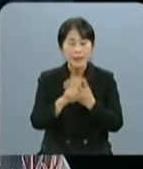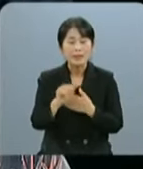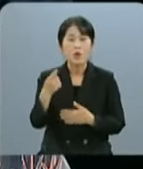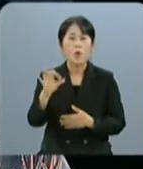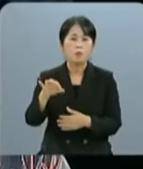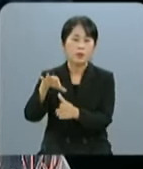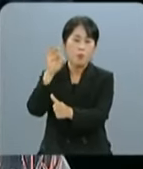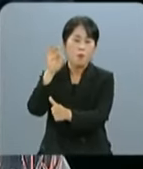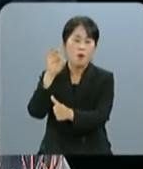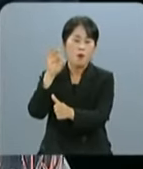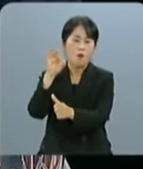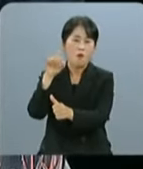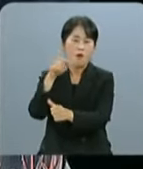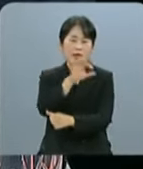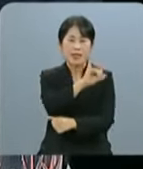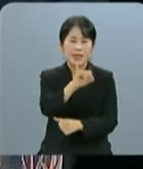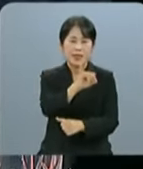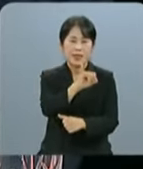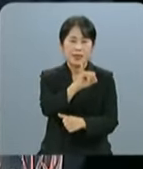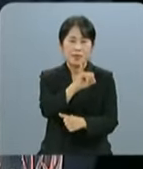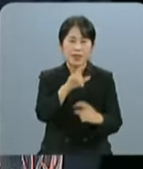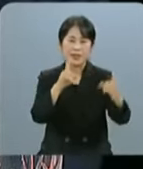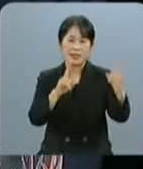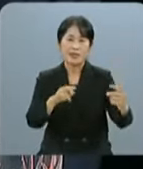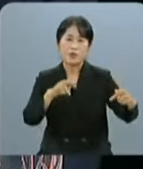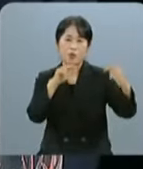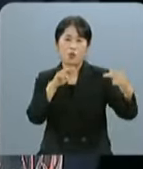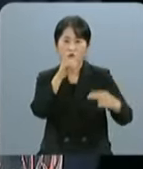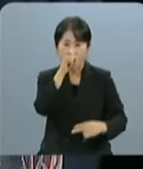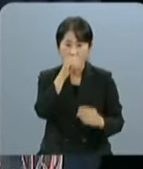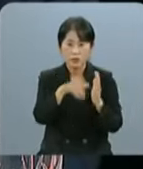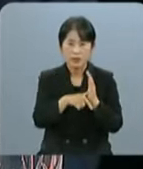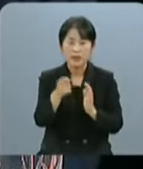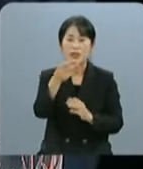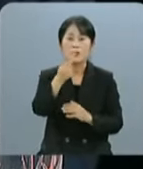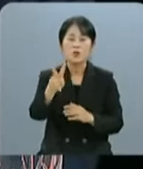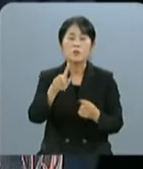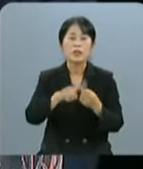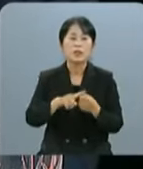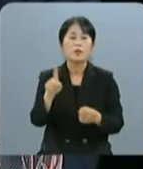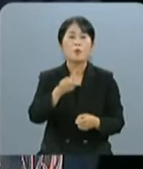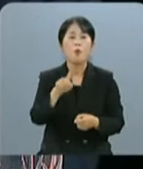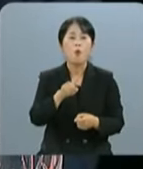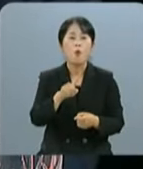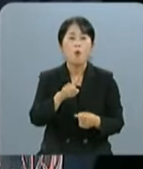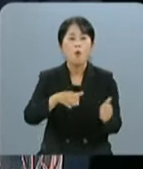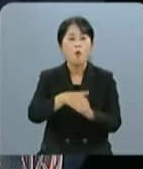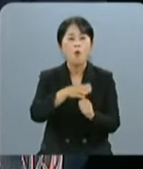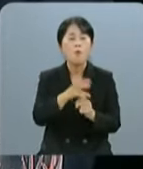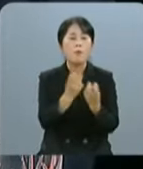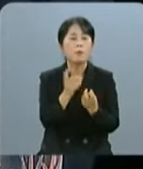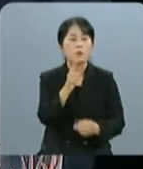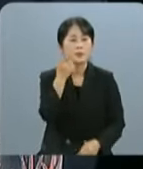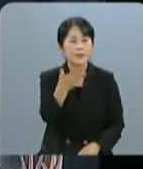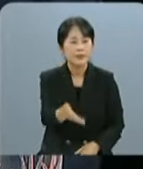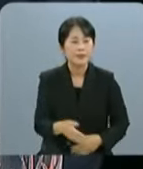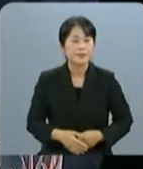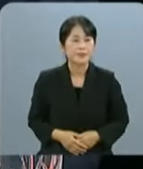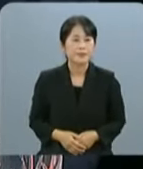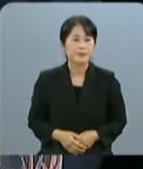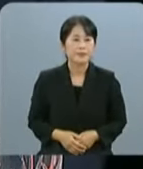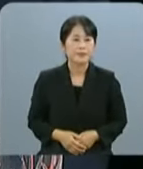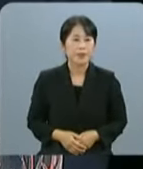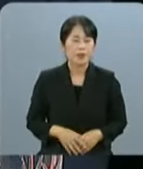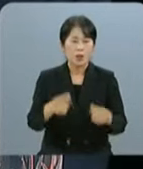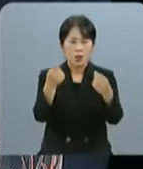후보로 뽑혀서 네. 이재명 후보와 1대1 토론하게 하게 되면 TV토론에서 무엇으로 이재명 후보를 공략하시겠습니까?